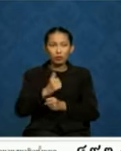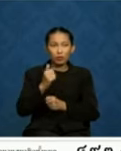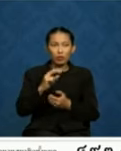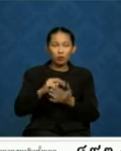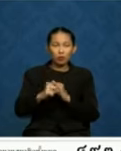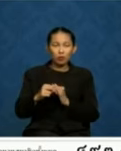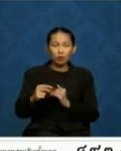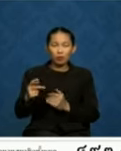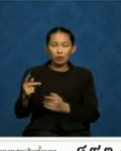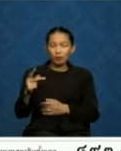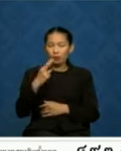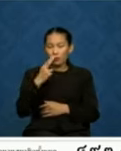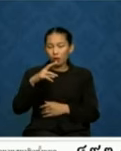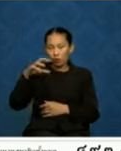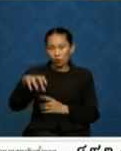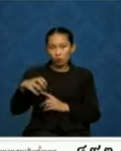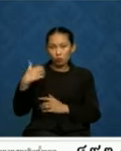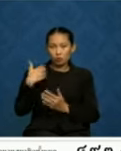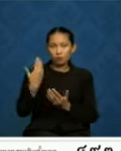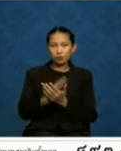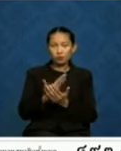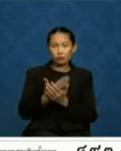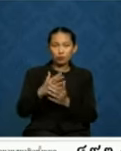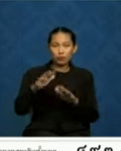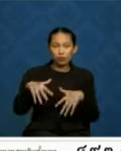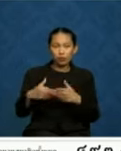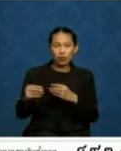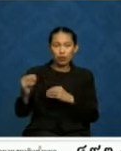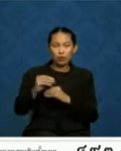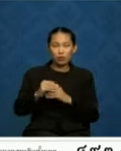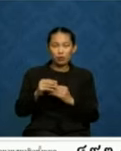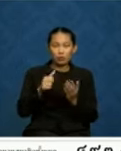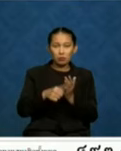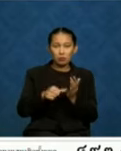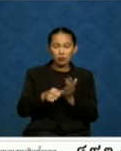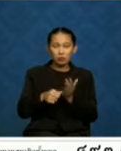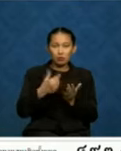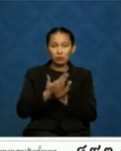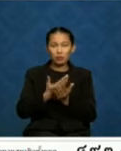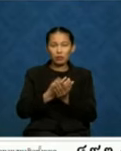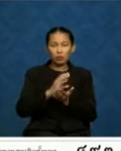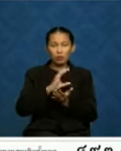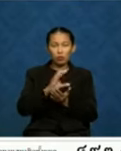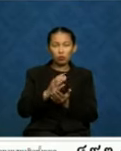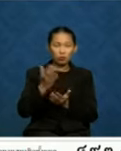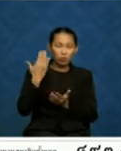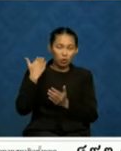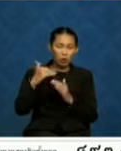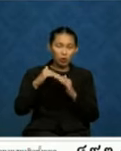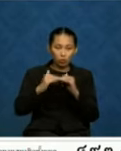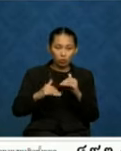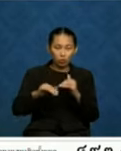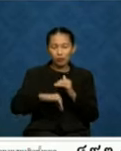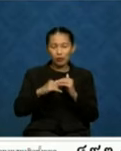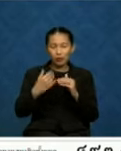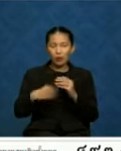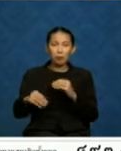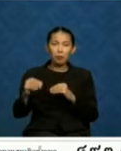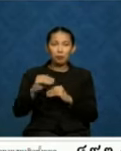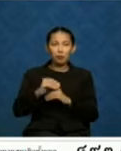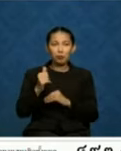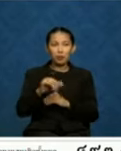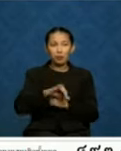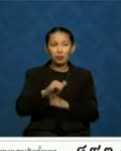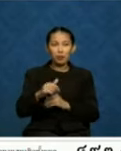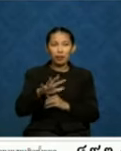การยาสูบมีผลประกอบการดีขึ้นภาษีเงินส่งกองทุนต่างๆที่เคยลดลงเราก็อาจจะได้เพิ่มมากขึ้นอาจจ